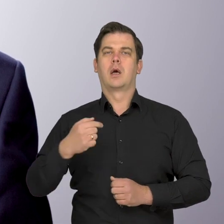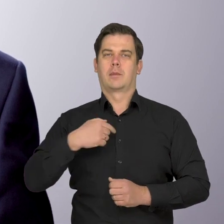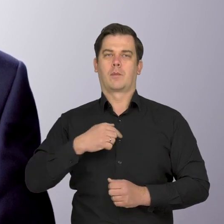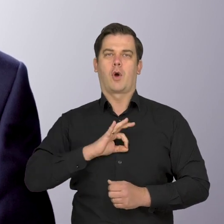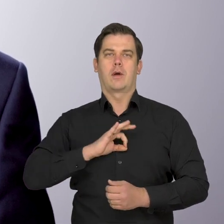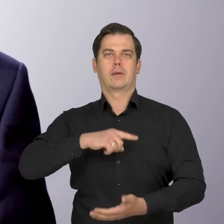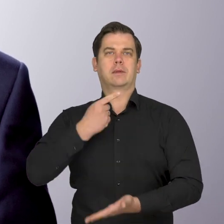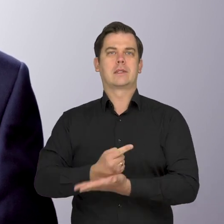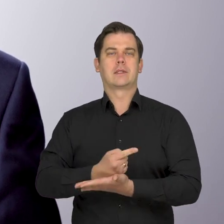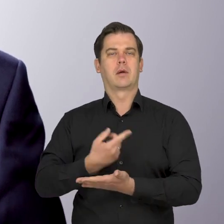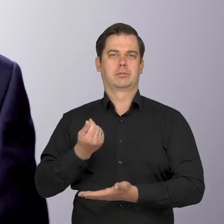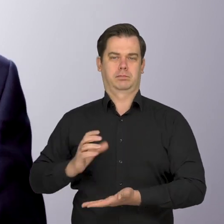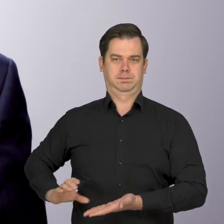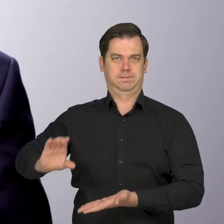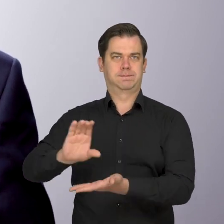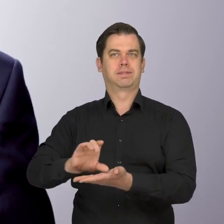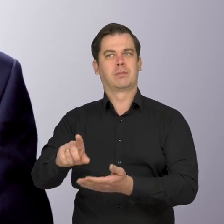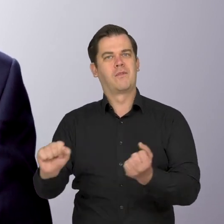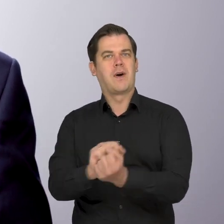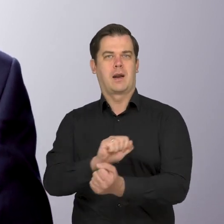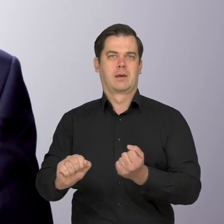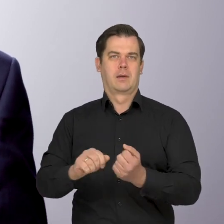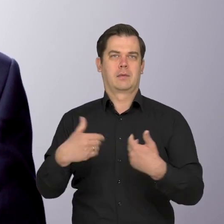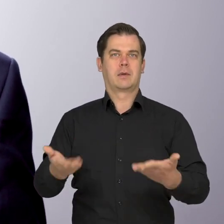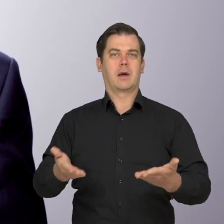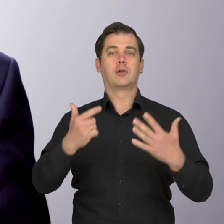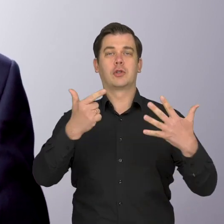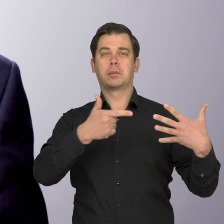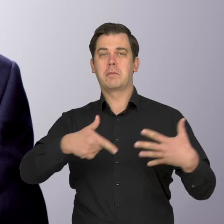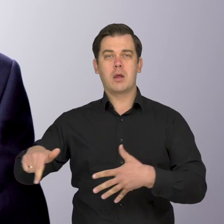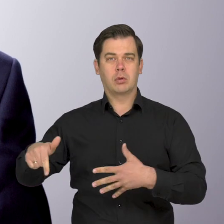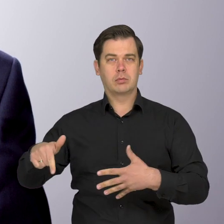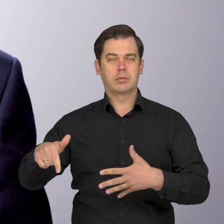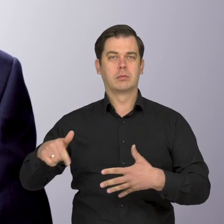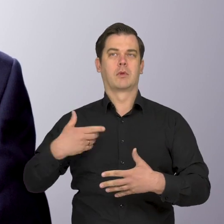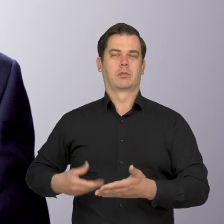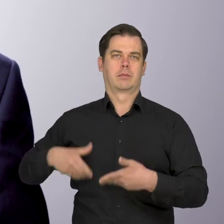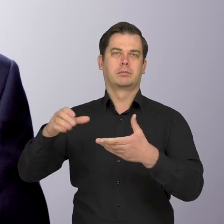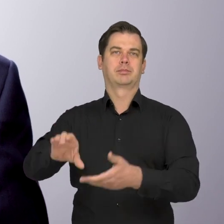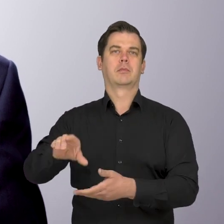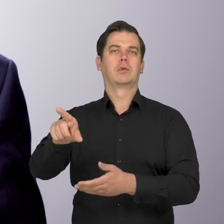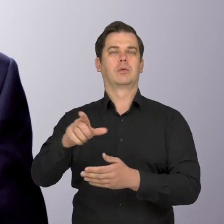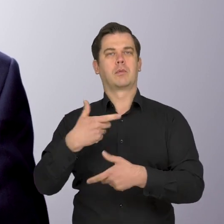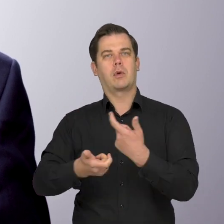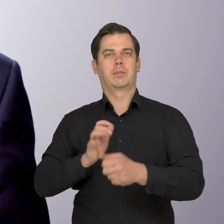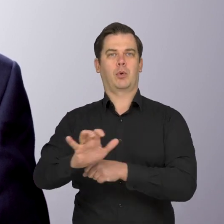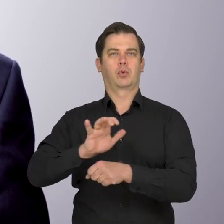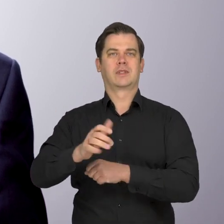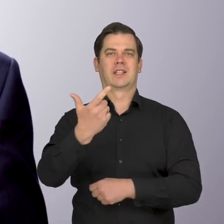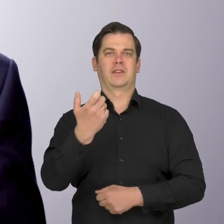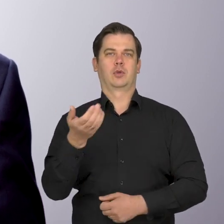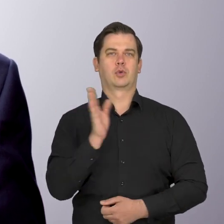Zadecydowałem o uruchomieniu dodatkowych środków na tę walkę. 7 milionów złotych przekazałem na produkcję 200